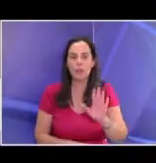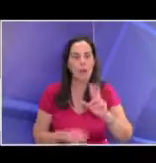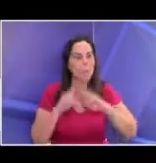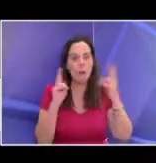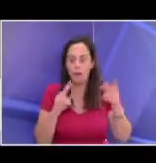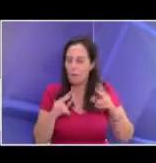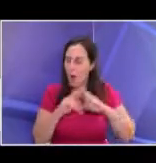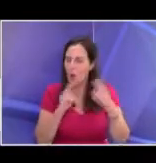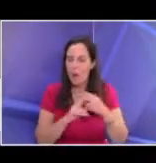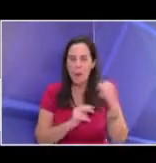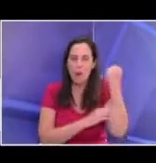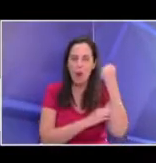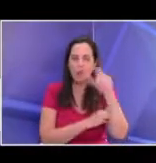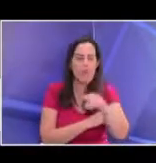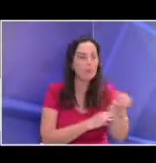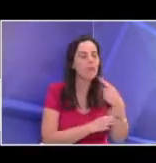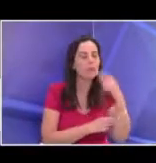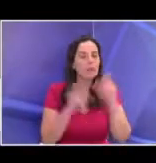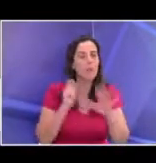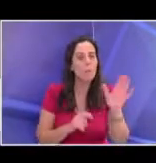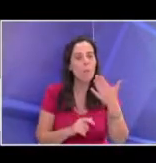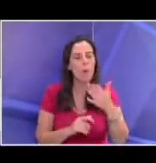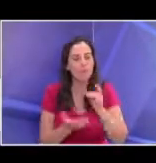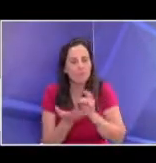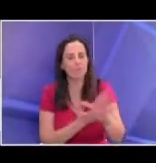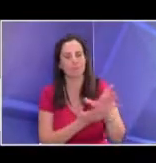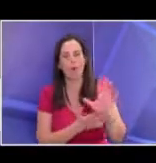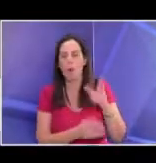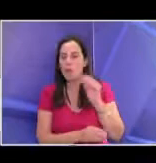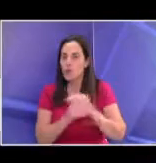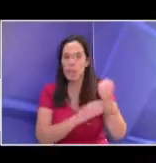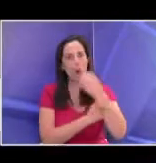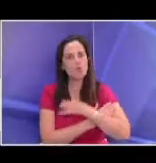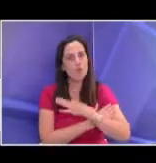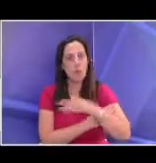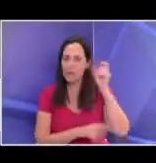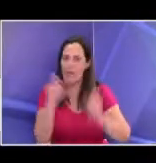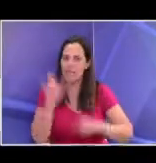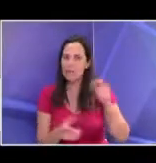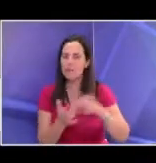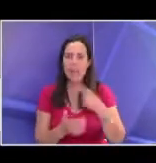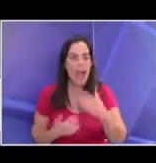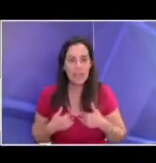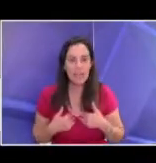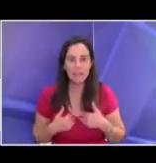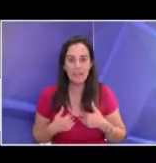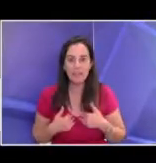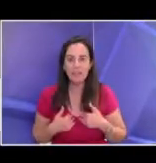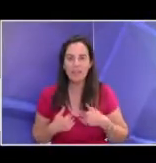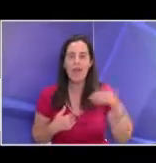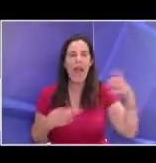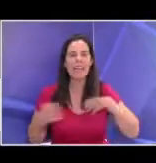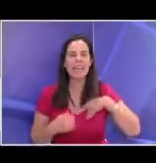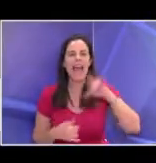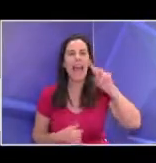בעולם הזה, בכוח הקטן שיש לכם להגיד לאנשים, בואו נוקיע חברתית, בואו נשתמש בכוח שלנו כאזרחיות כדי להגיד, חנן גולדבלט